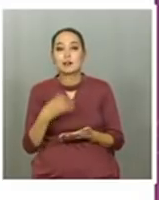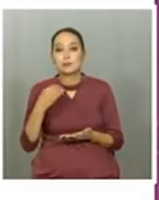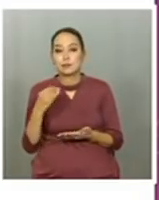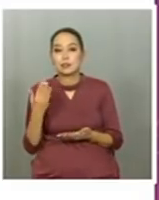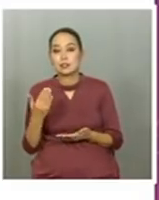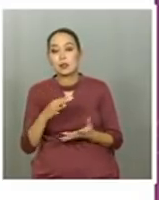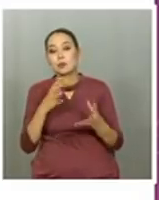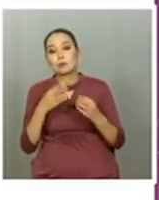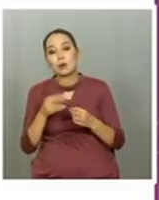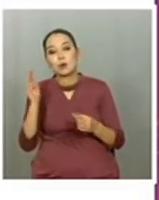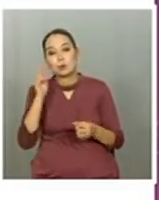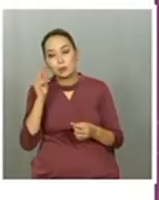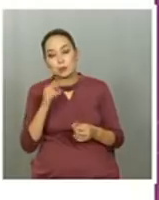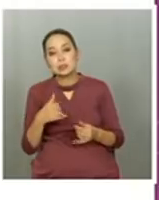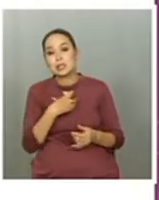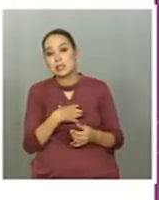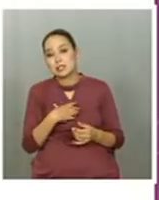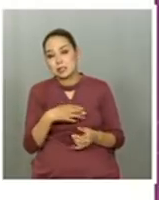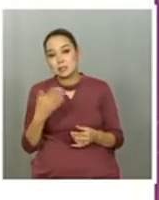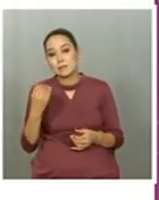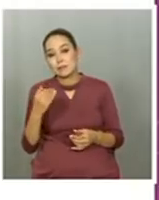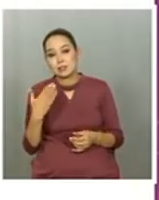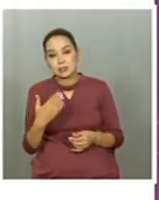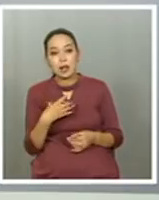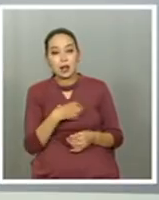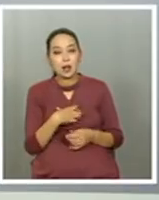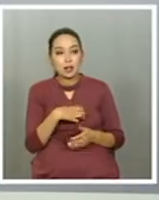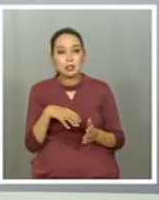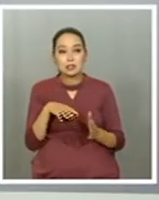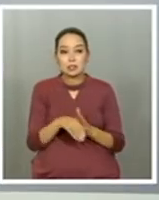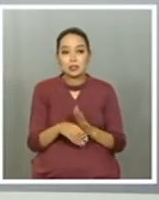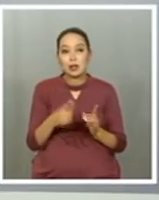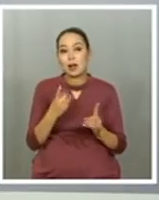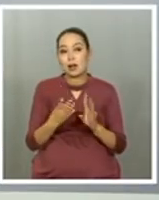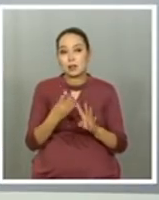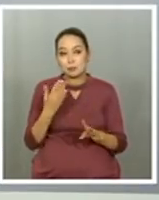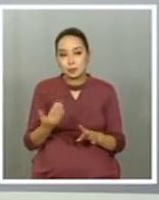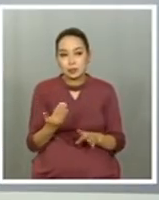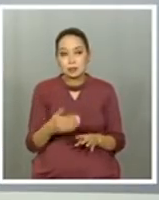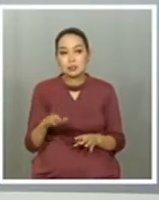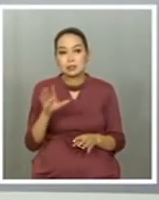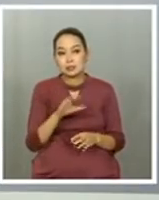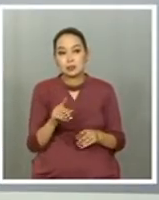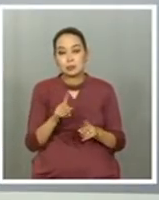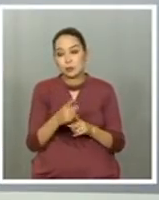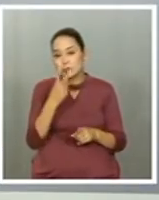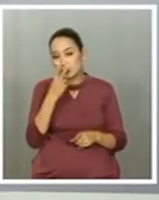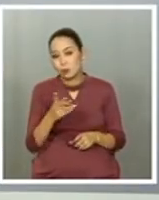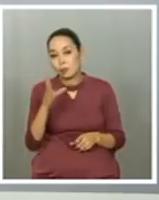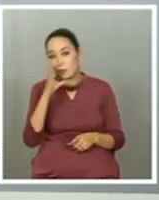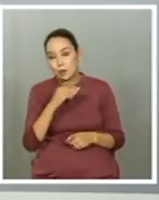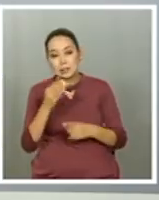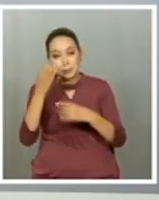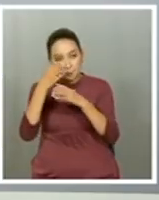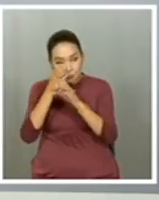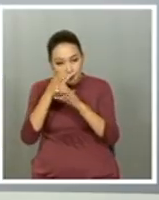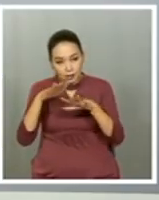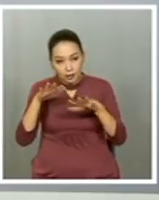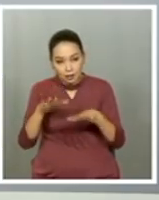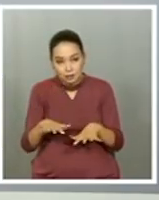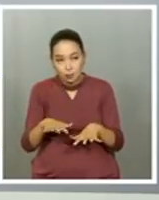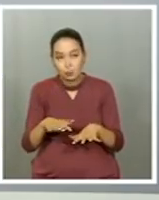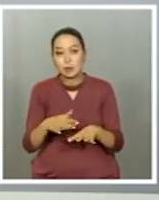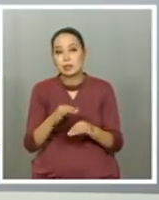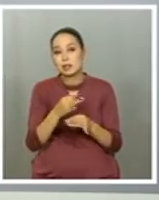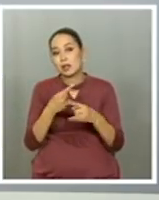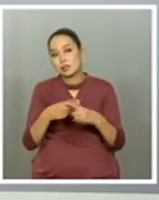біздегі жарықтың негізгі физикалық қасиеттері ол алдымен біз қолданылатын микроскоптағы және түрлі басқа